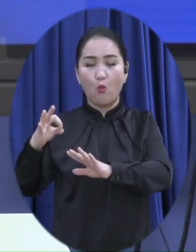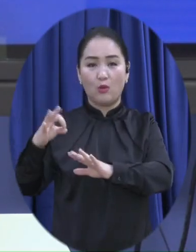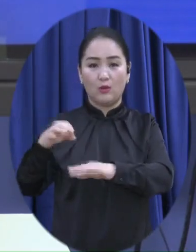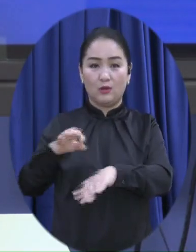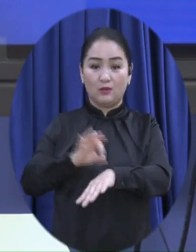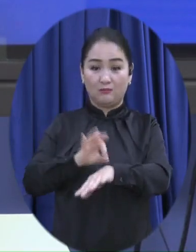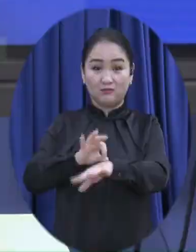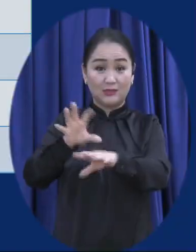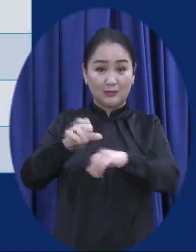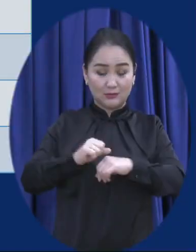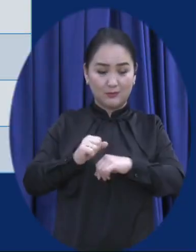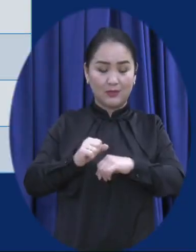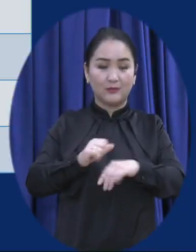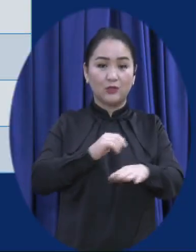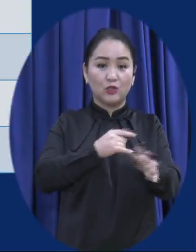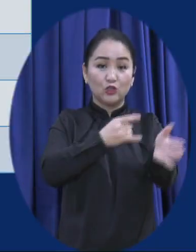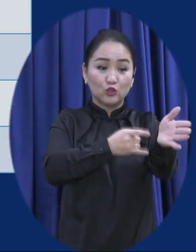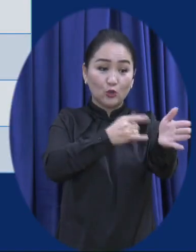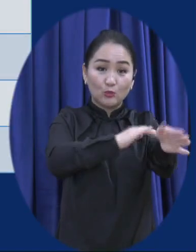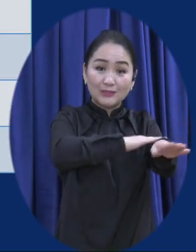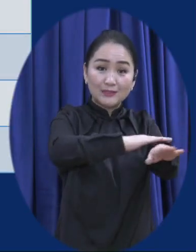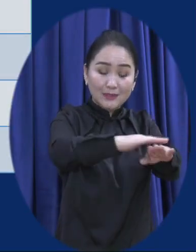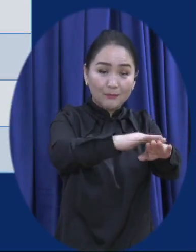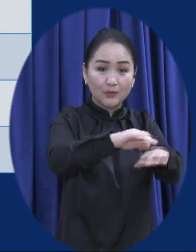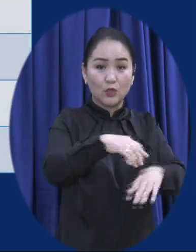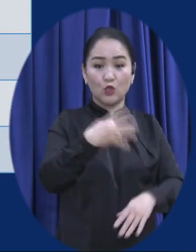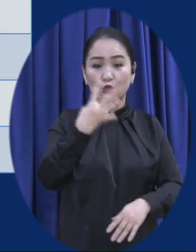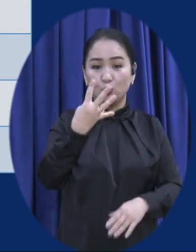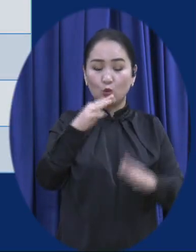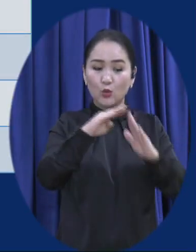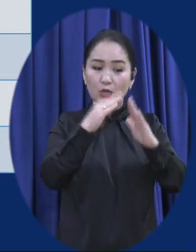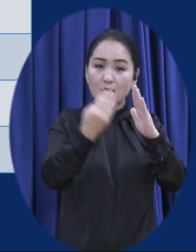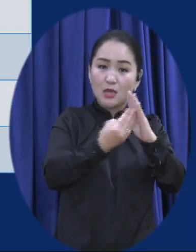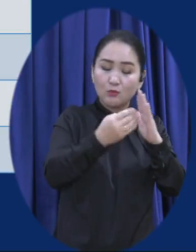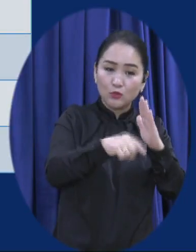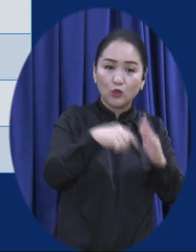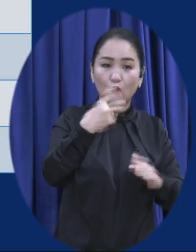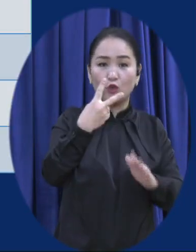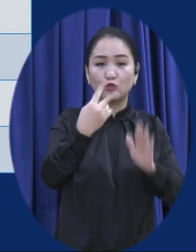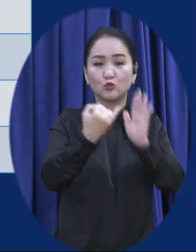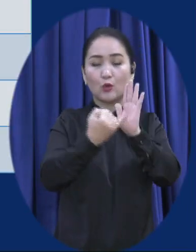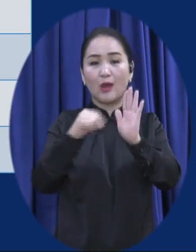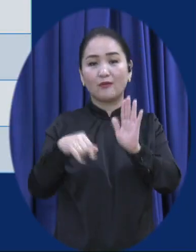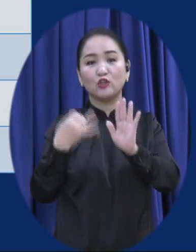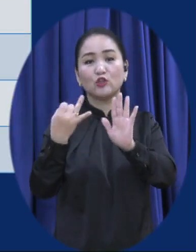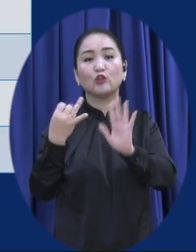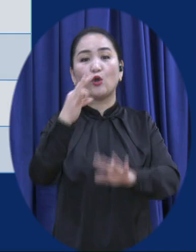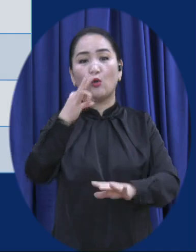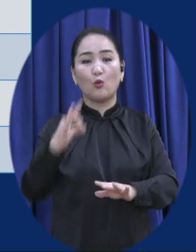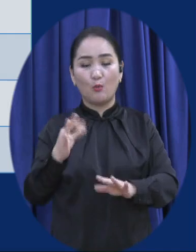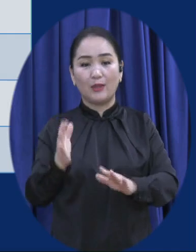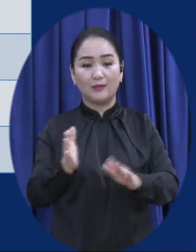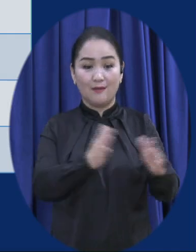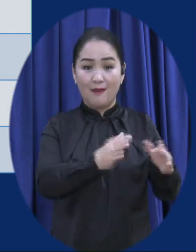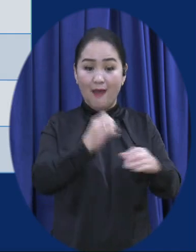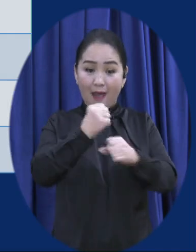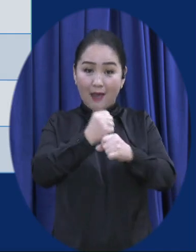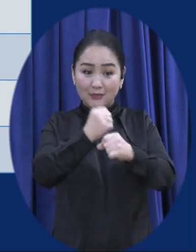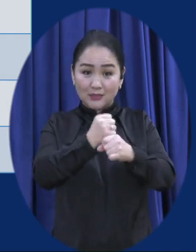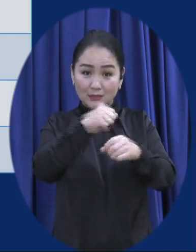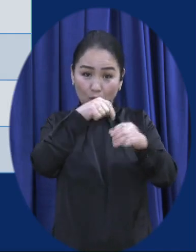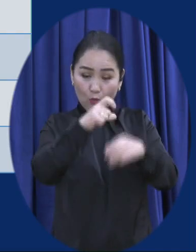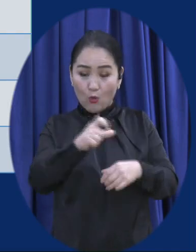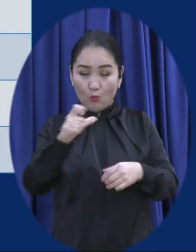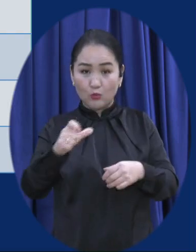төмөр замын голомтонд бол 4 гэр бүлийн дайралтын түвшин бол 26.7. За ажилчдын дунд бол 3%,